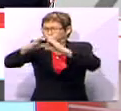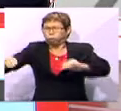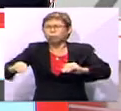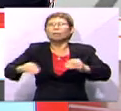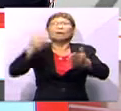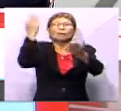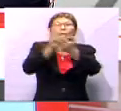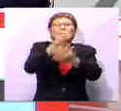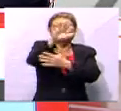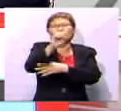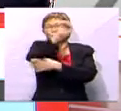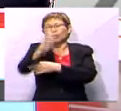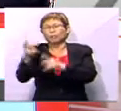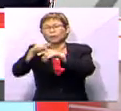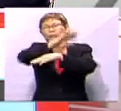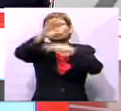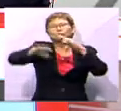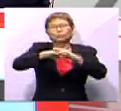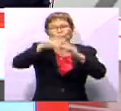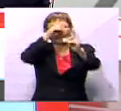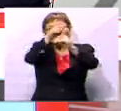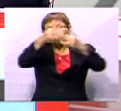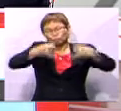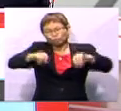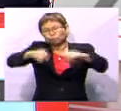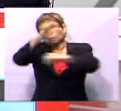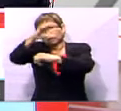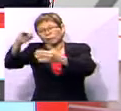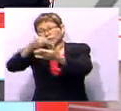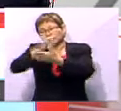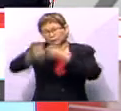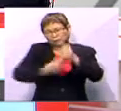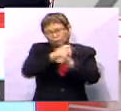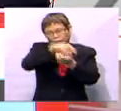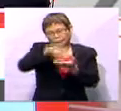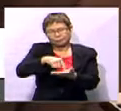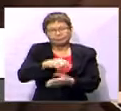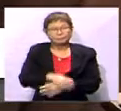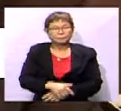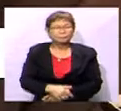menyumbang 50% kepada keseluruhan sasaran jualan Syarikat itu tahun